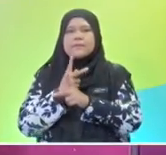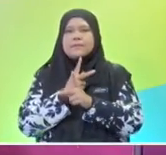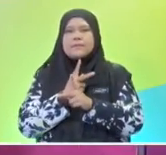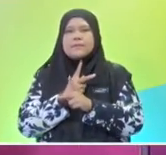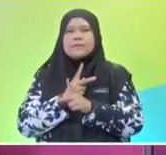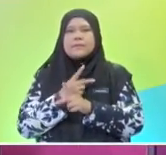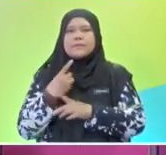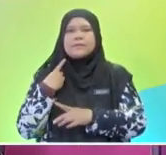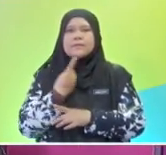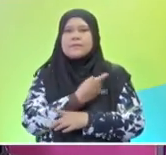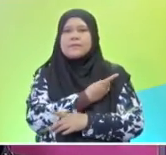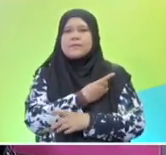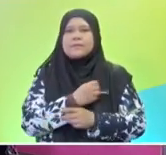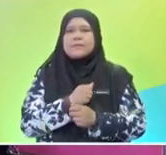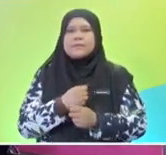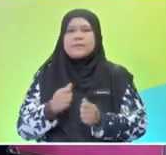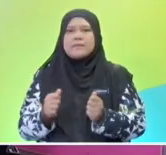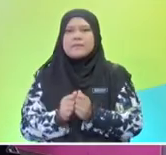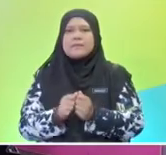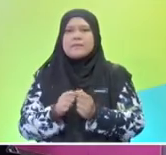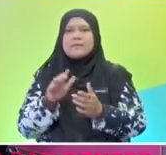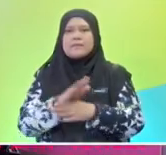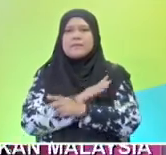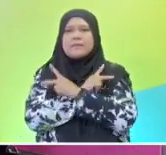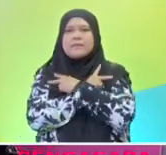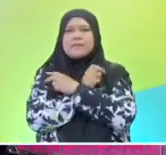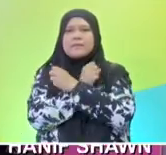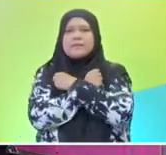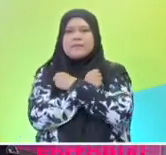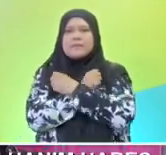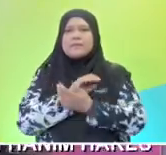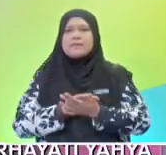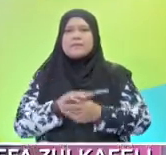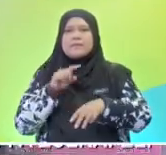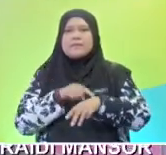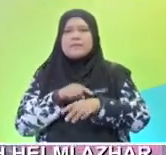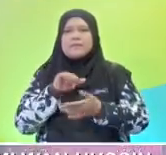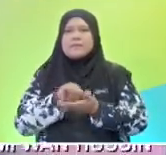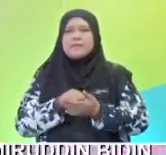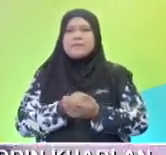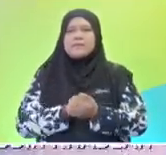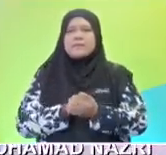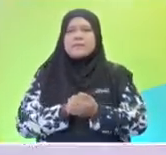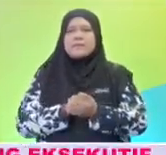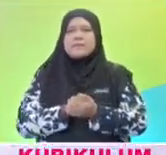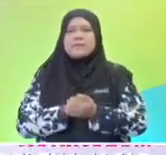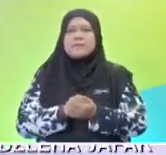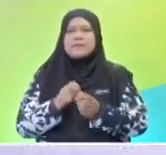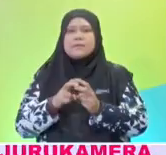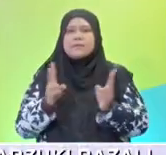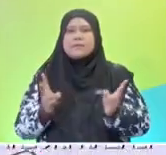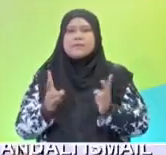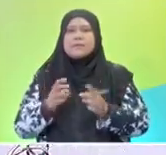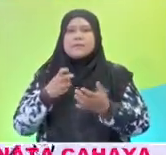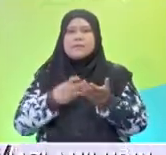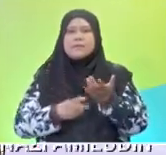jagalah kami dengan penuh kasih sayang. Masa itu amat berharga,